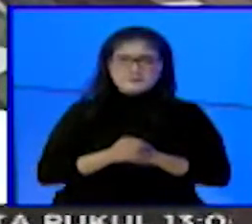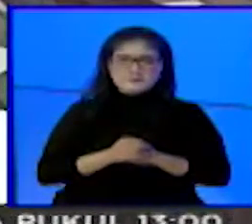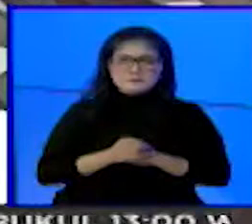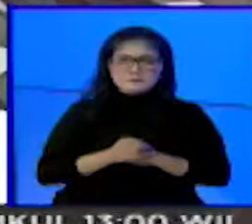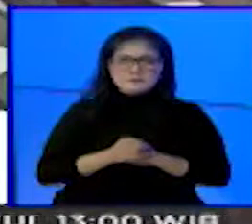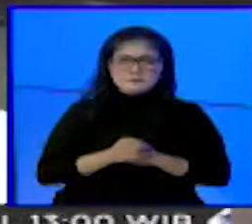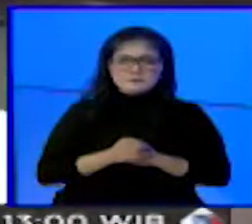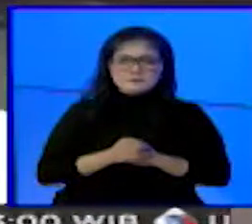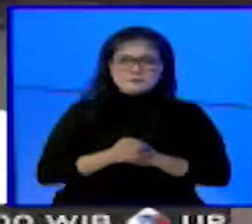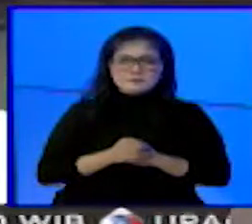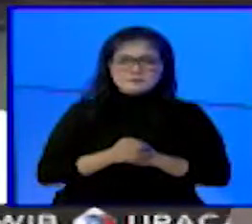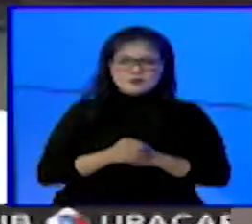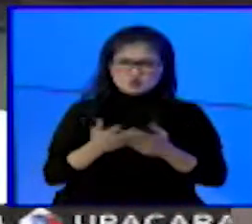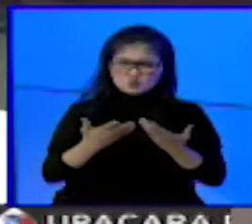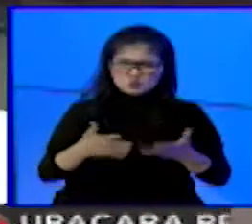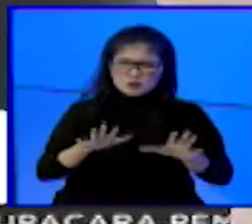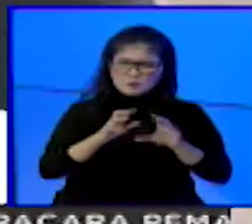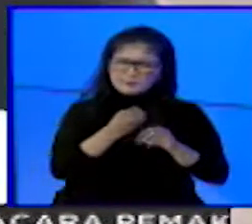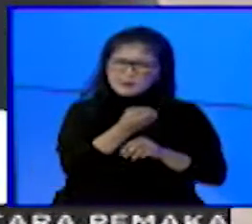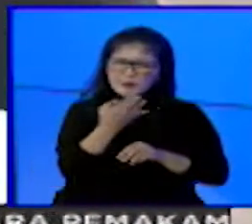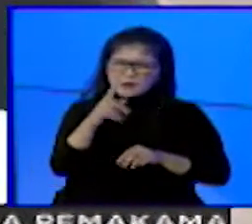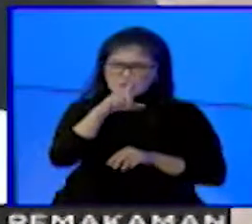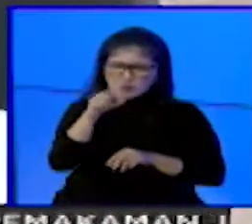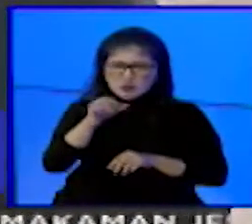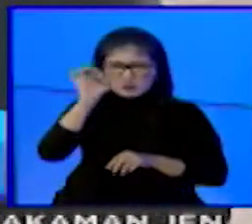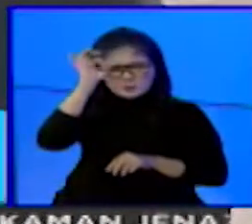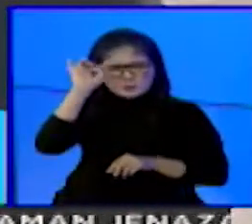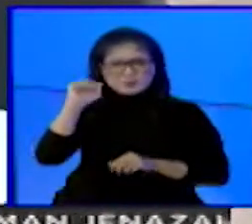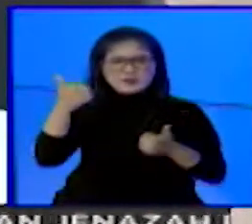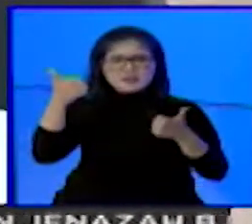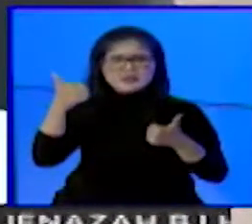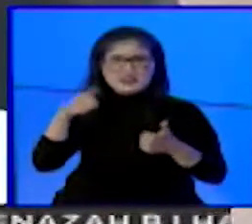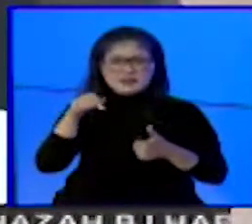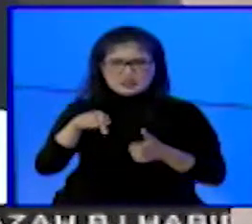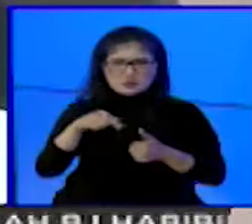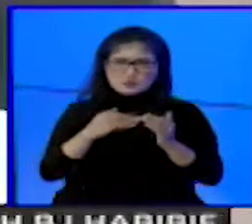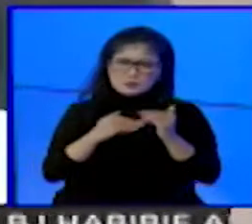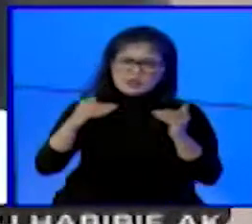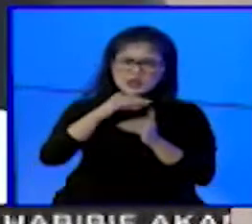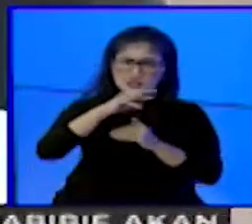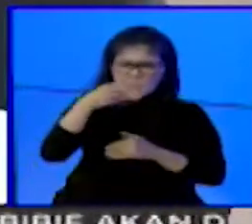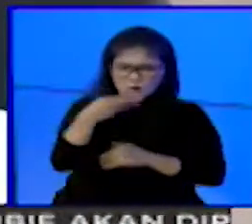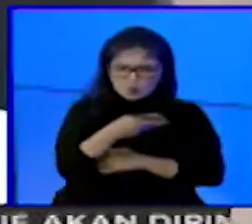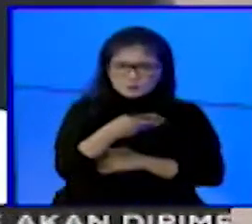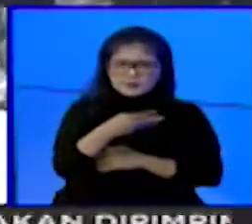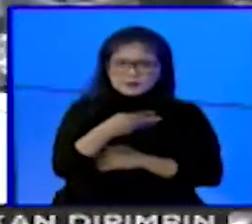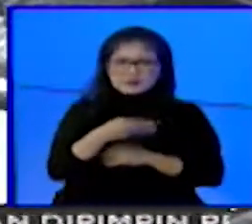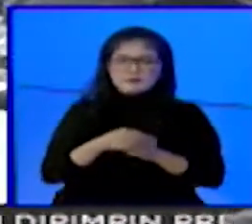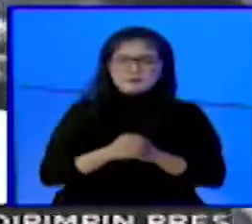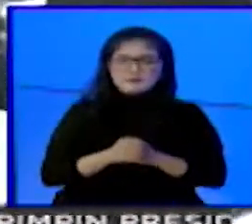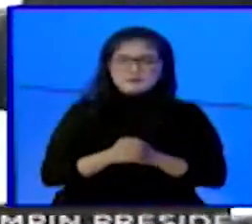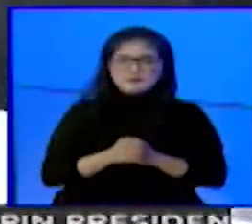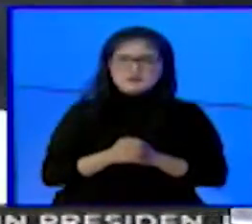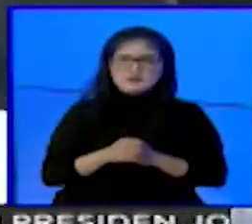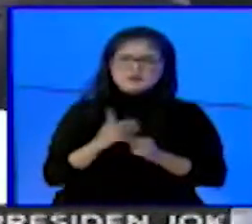Hanya beberapa bulan setelah menjabat Presiden, B.J. Habibie berhasil menekan rupiah dari belasan ribu rupiah per dolar hingga berada di bawah 7.000